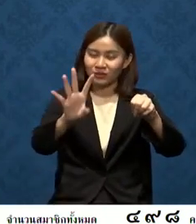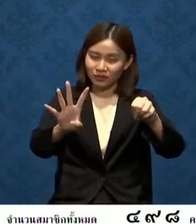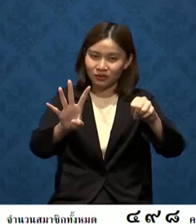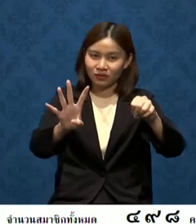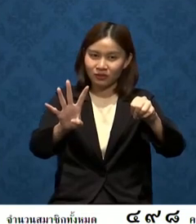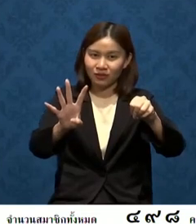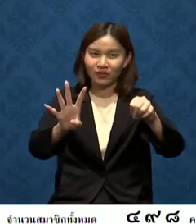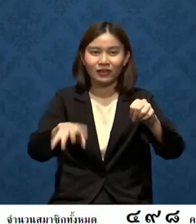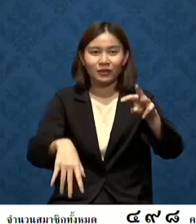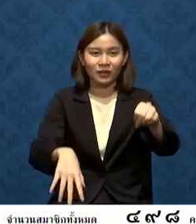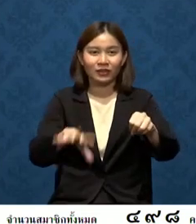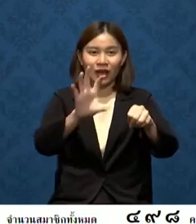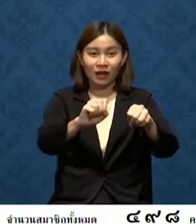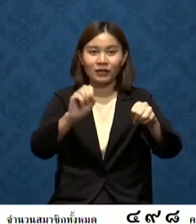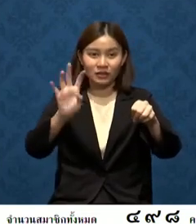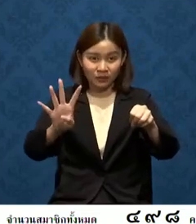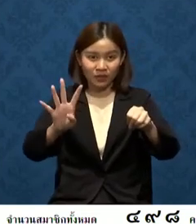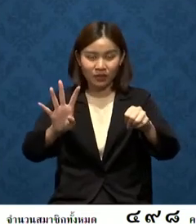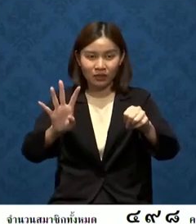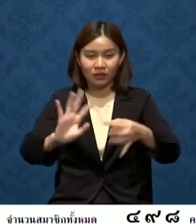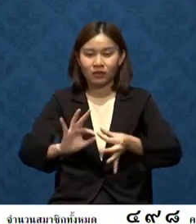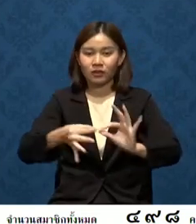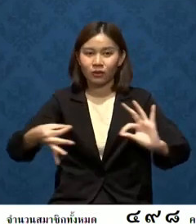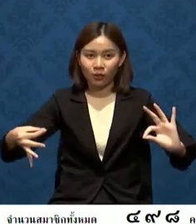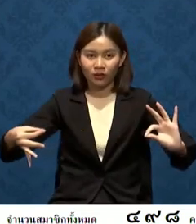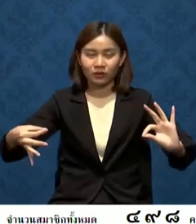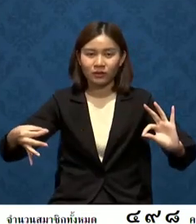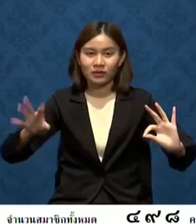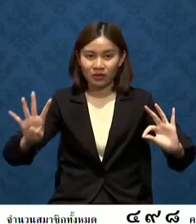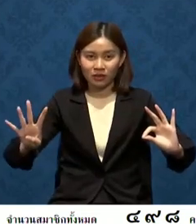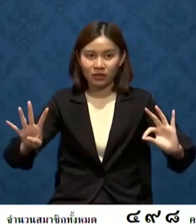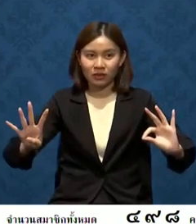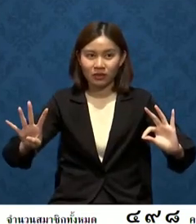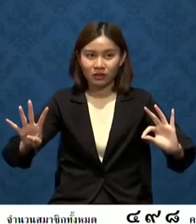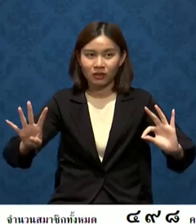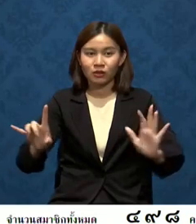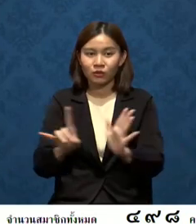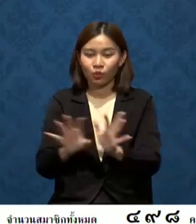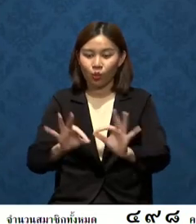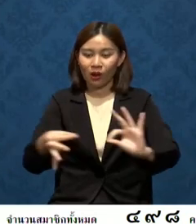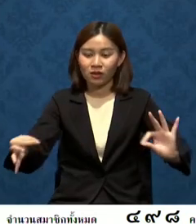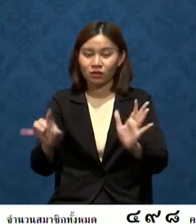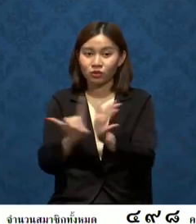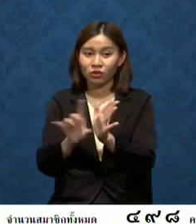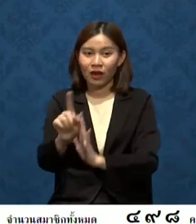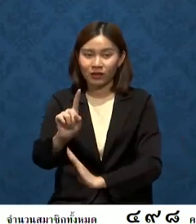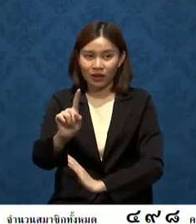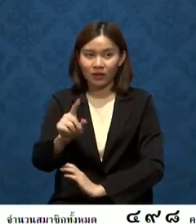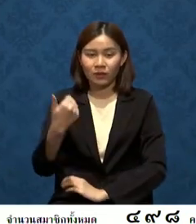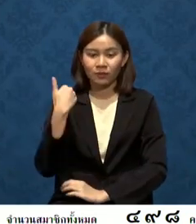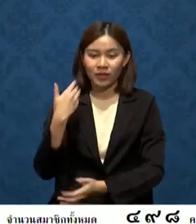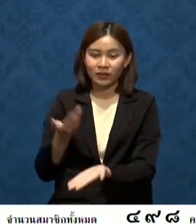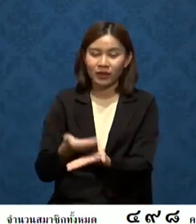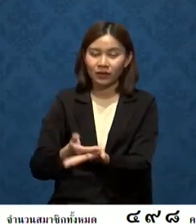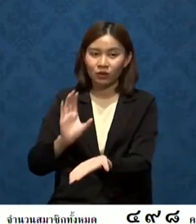ในมาตรา 54ในวัดที่ 4วางท้ายนี้บอกว่าให้จัดตั้งกองทุน